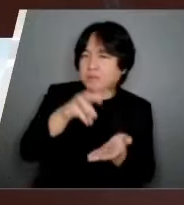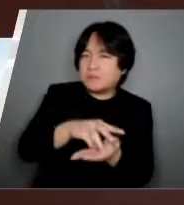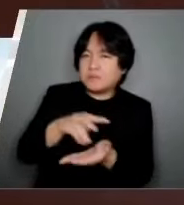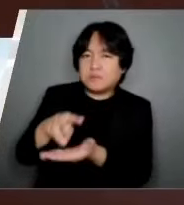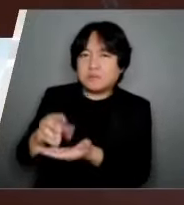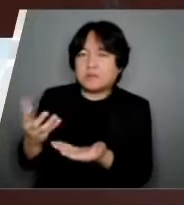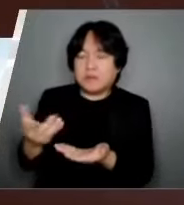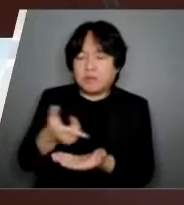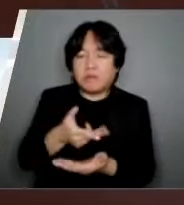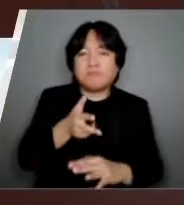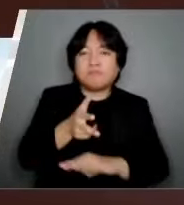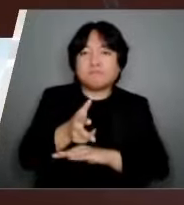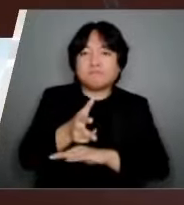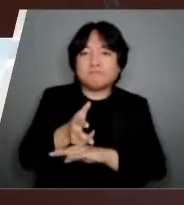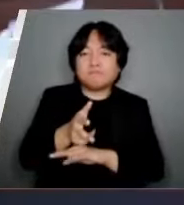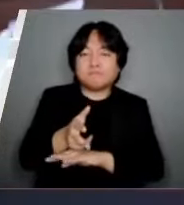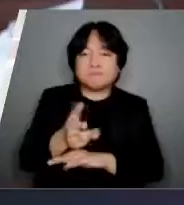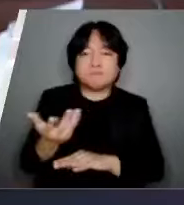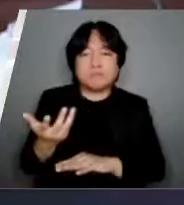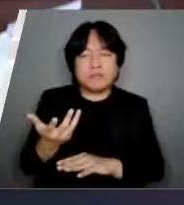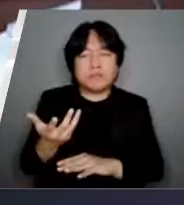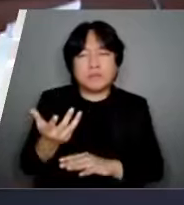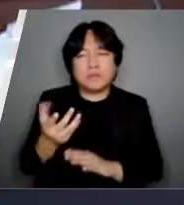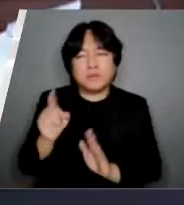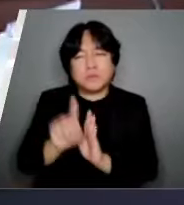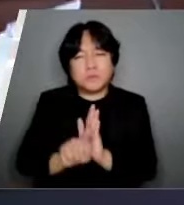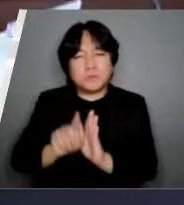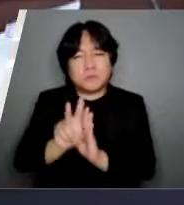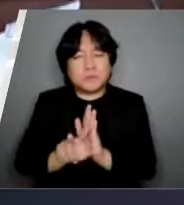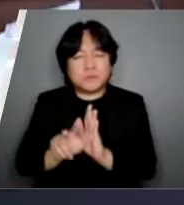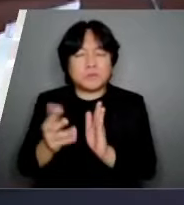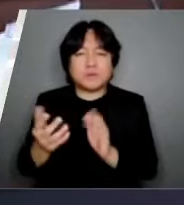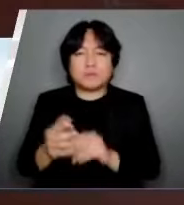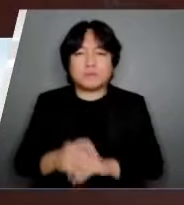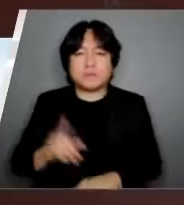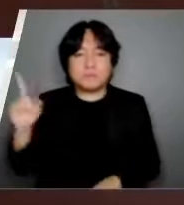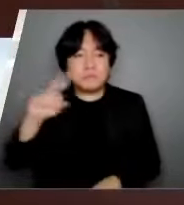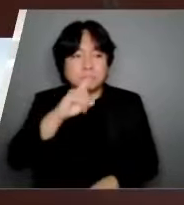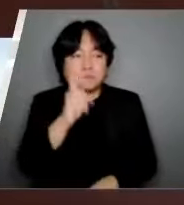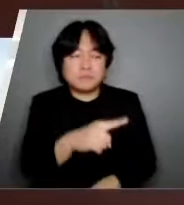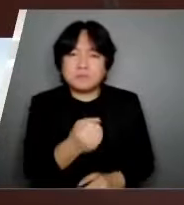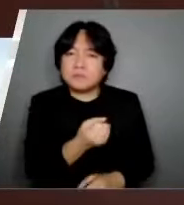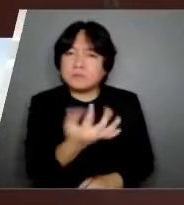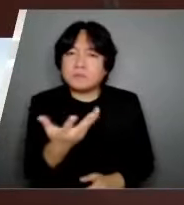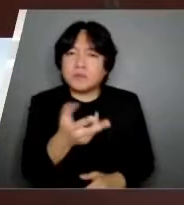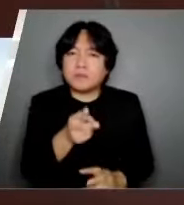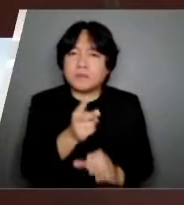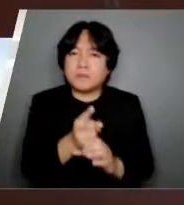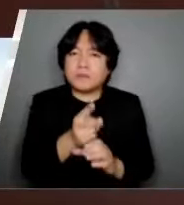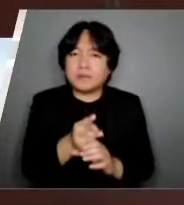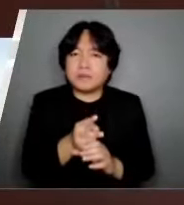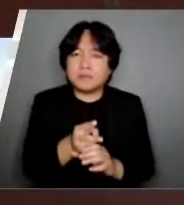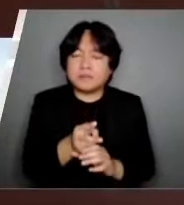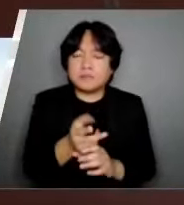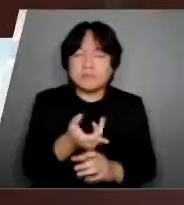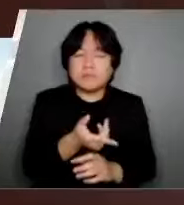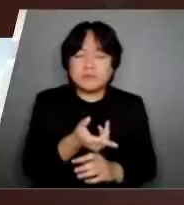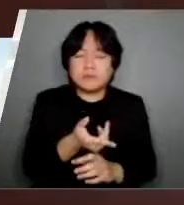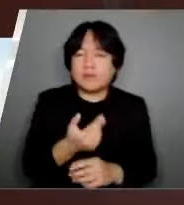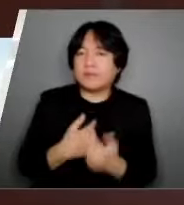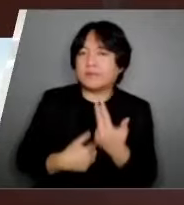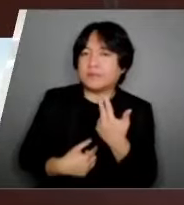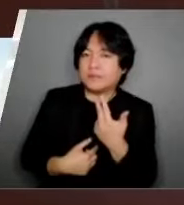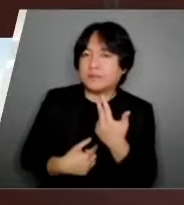ng ilan oras. Ilan kayo rin sa van? Tatlo po. Tatlo? Sino-sino? Kaming tatlo.